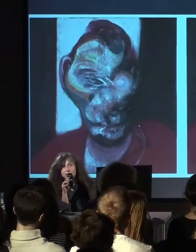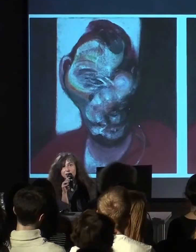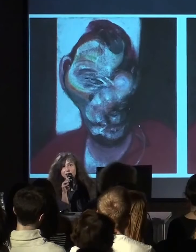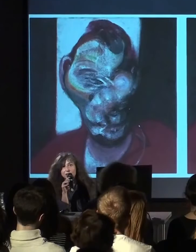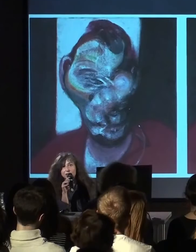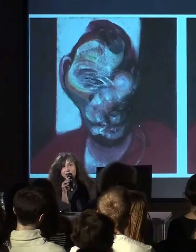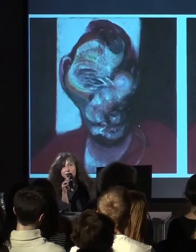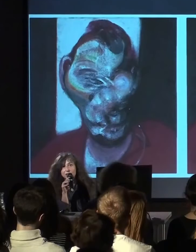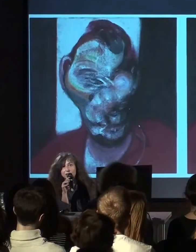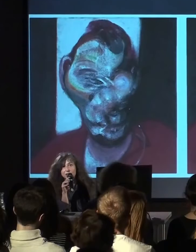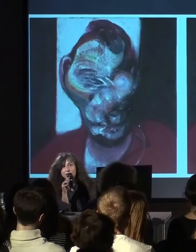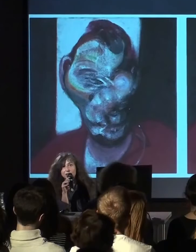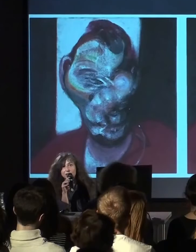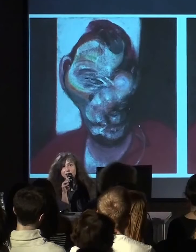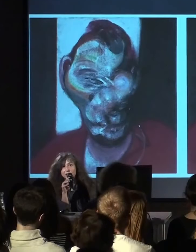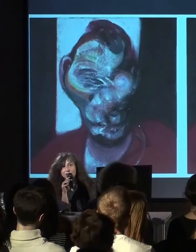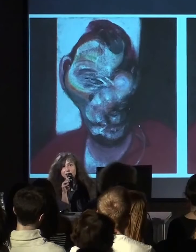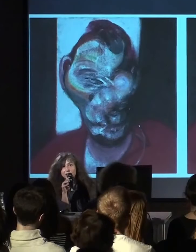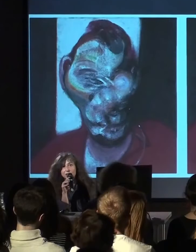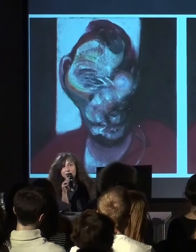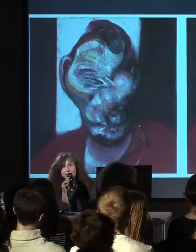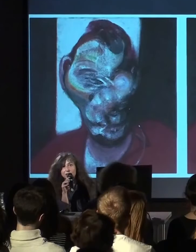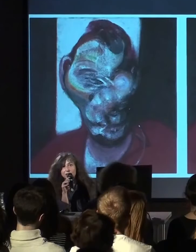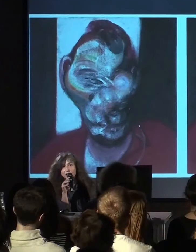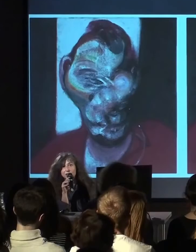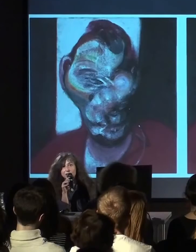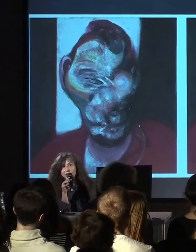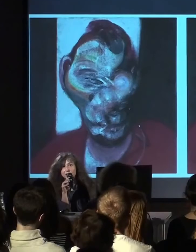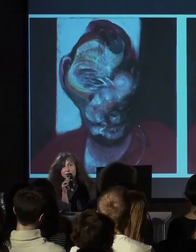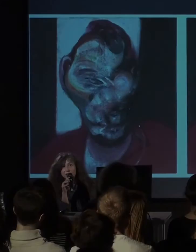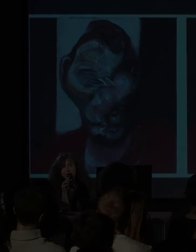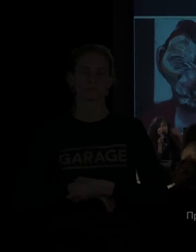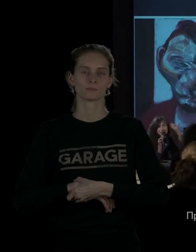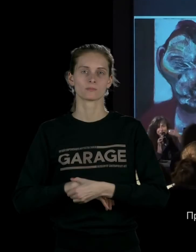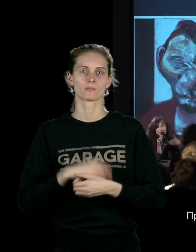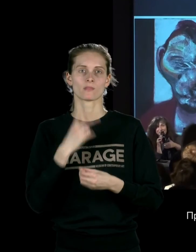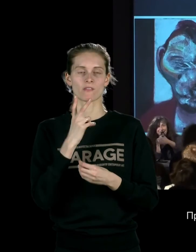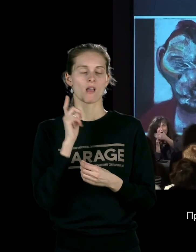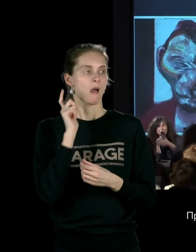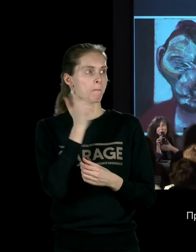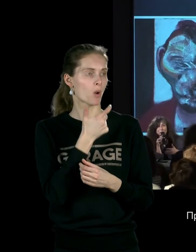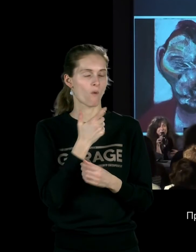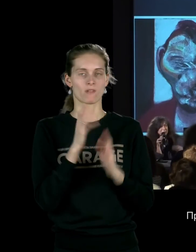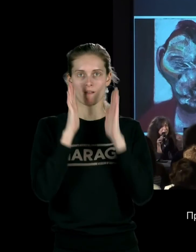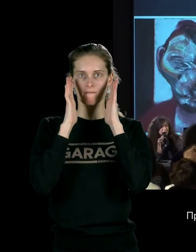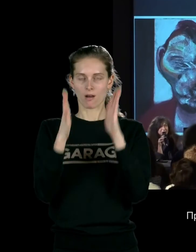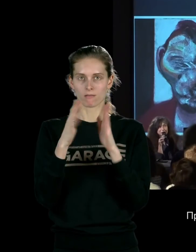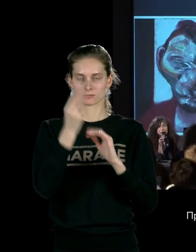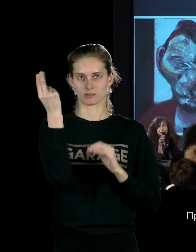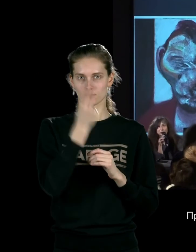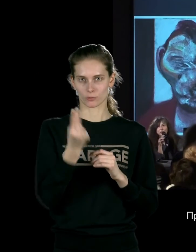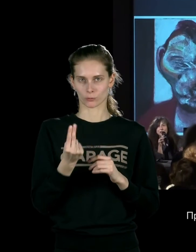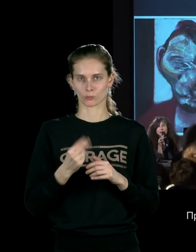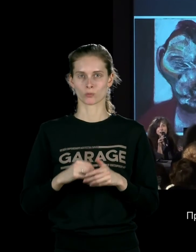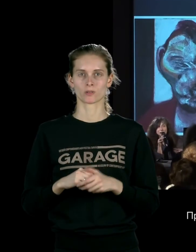вылеплено из пластилина. Похоже на три этюда к портрету Джорджа Дайера. фас и другой профиль, вот это